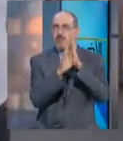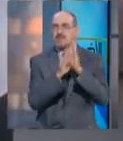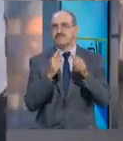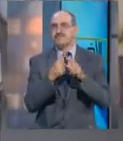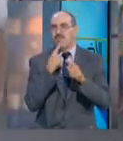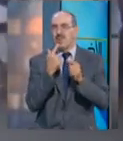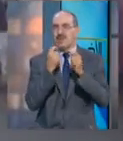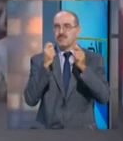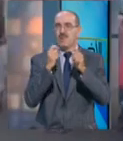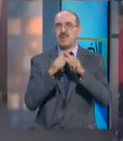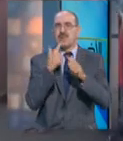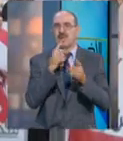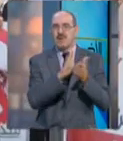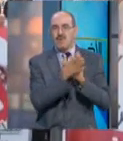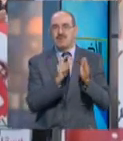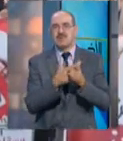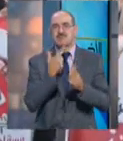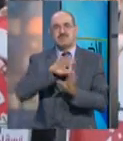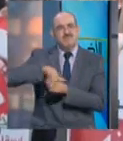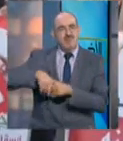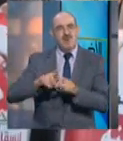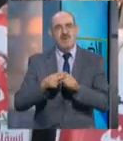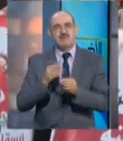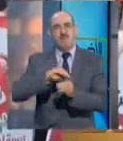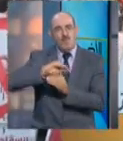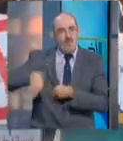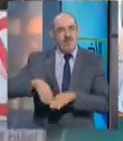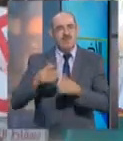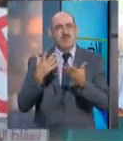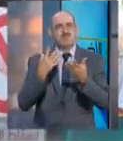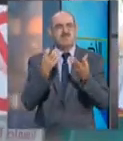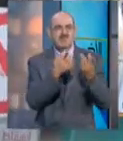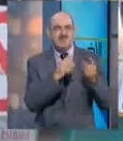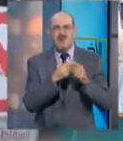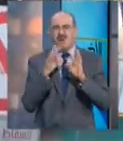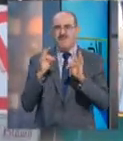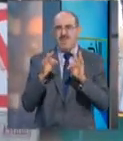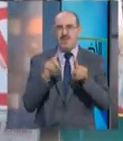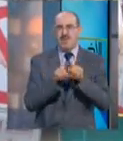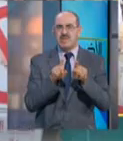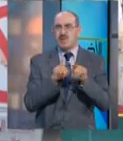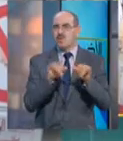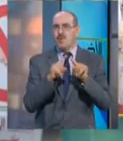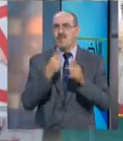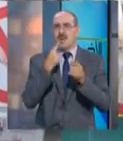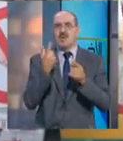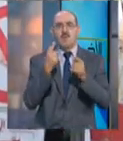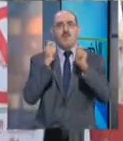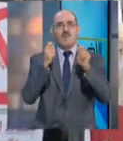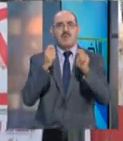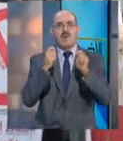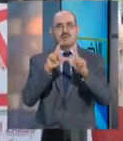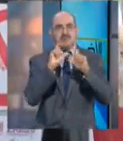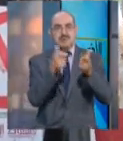سياسة التهميش واضطهاد النخبة السياسية الإعلامية والثقافية من خلال سياسة الإقصاء